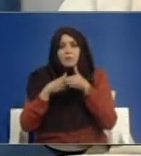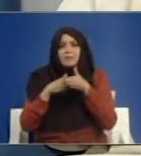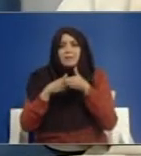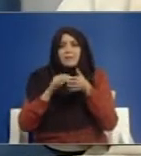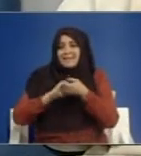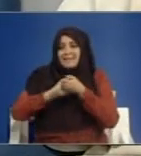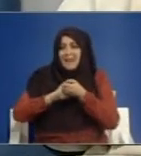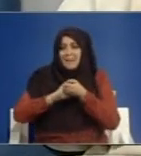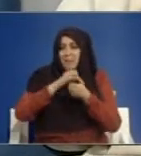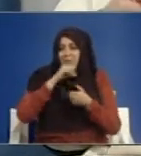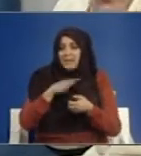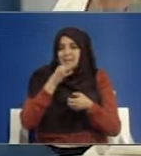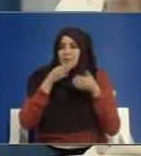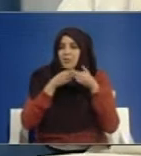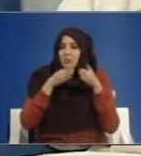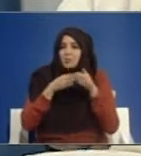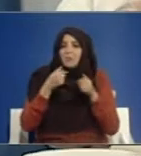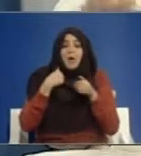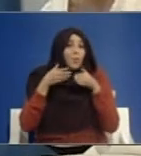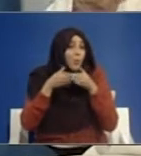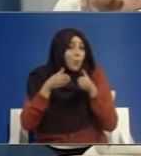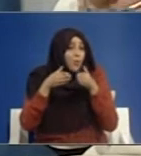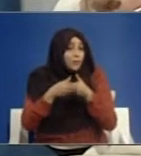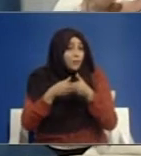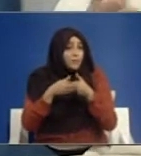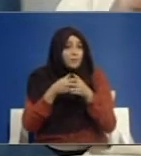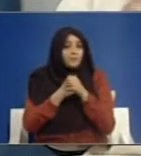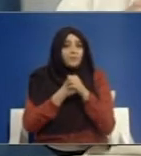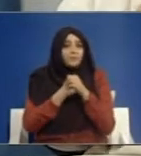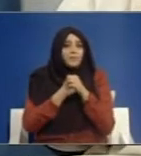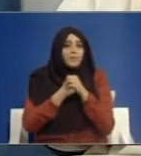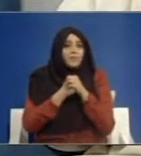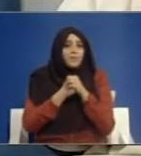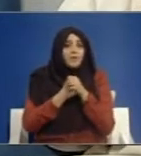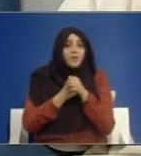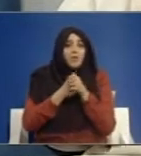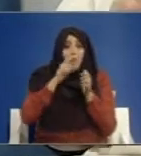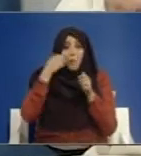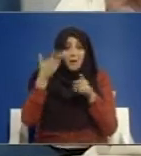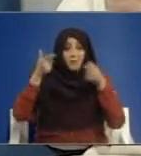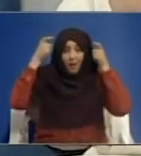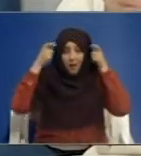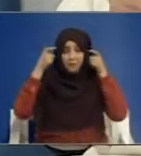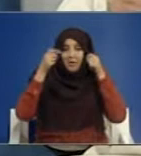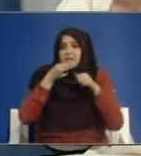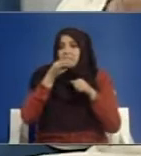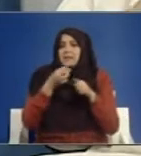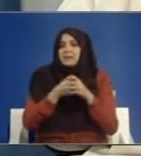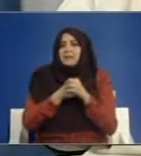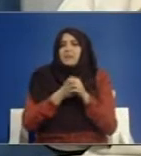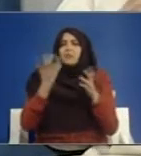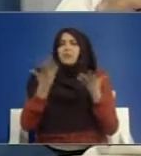له: أنا أرني أسألك، وهو أمير المؤمنين، قال له: من فضلك ما هي حقيقة